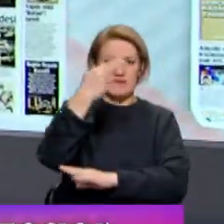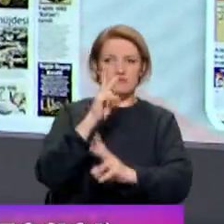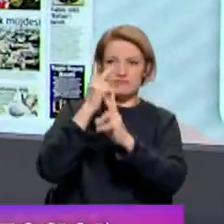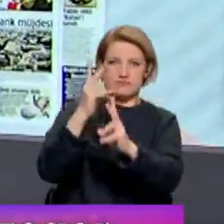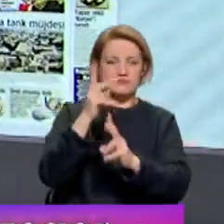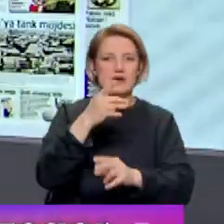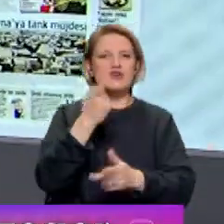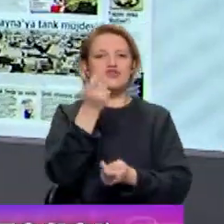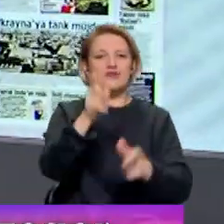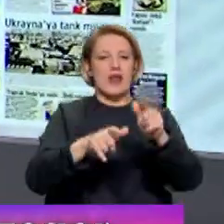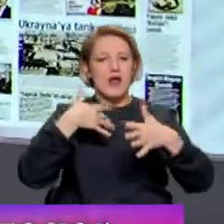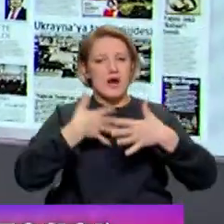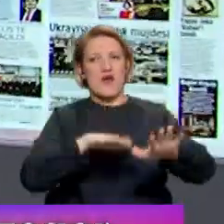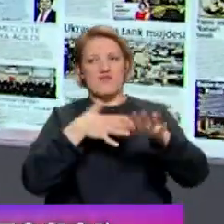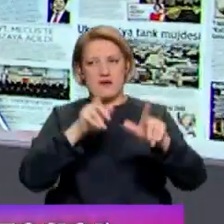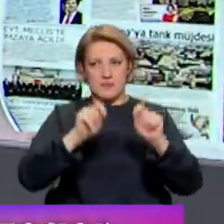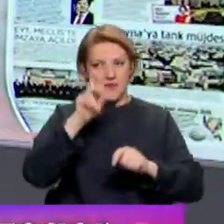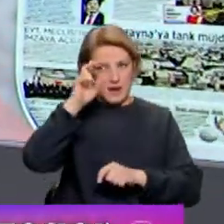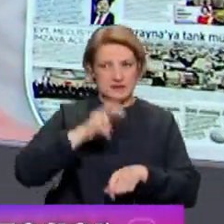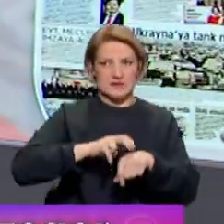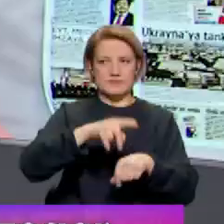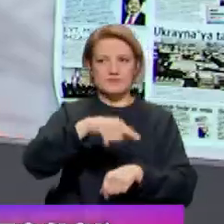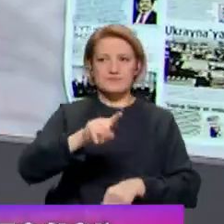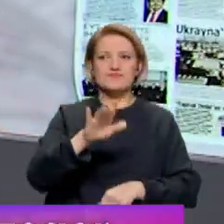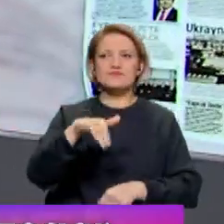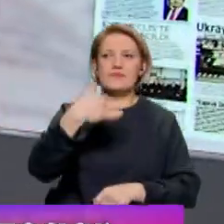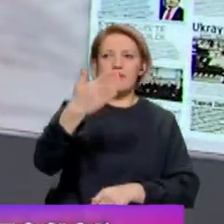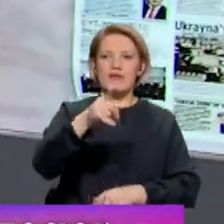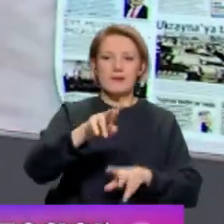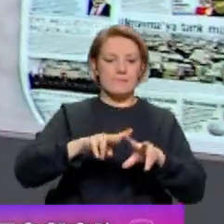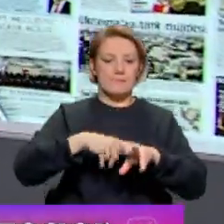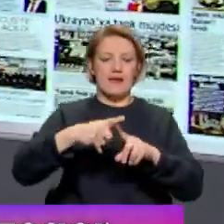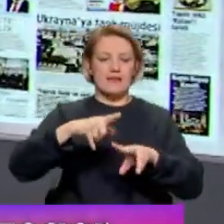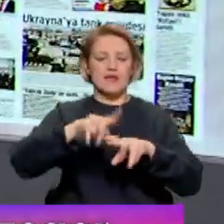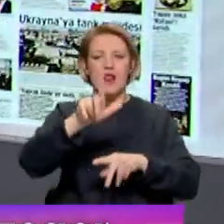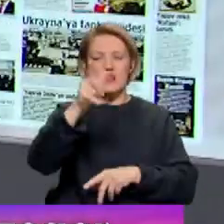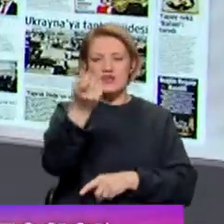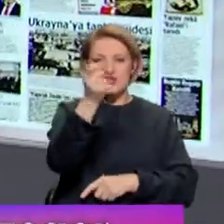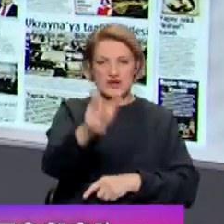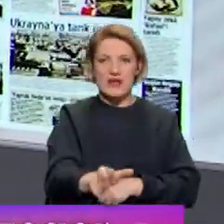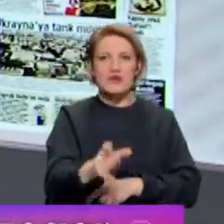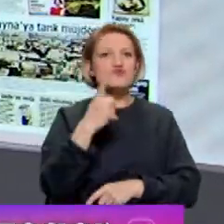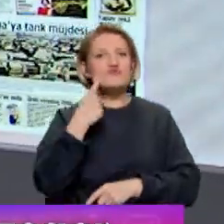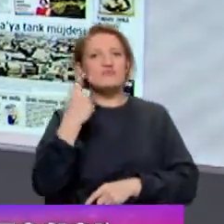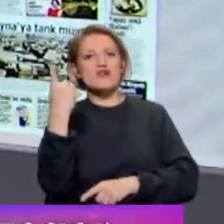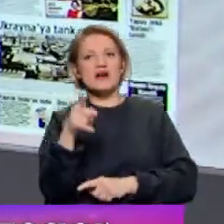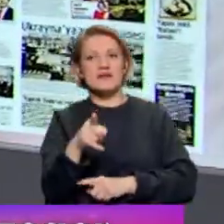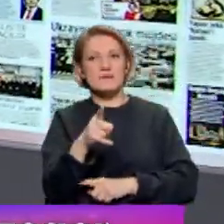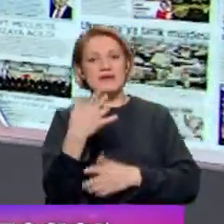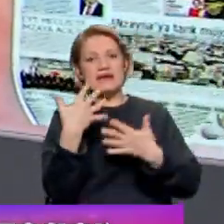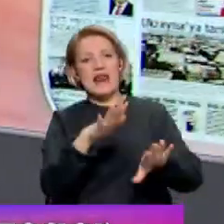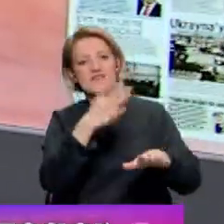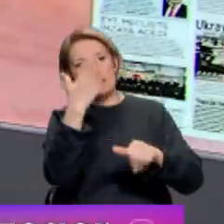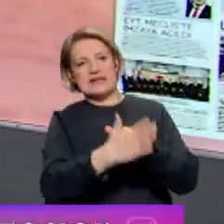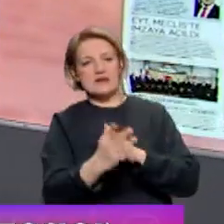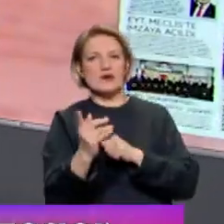ait işçiler greve gitmişlerdi, hatırlayacaksınız. Sonrasında o metal işçilerine Cumhurbaşkanı tarafından bir grev